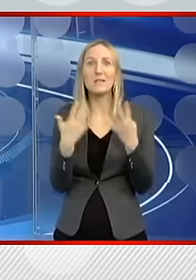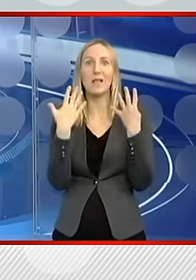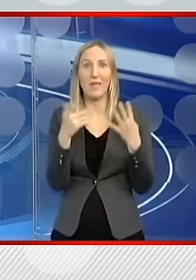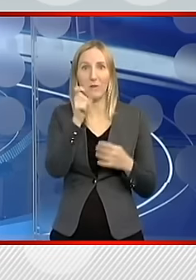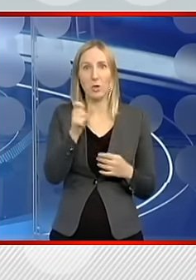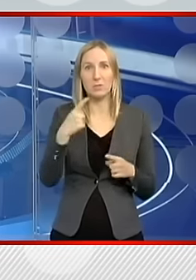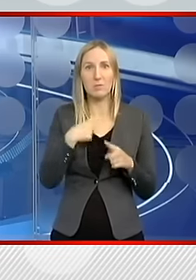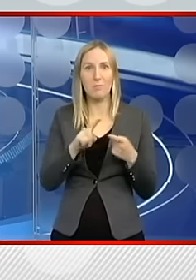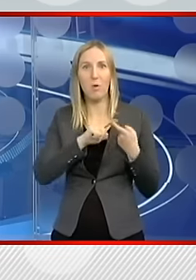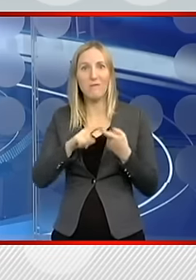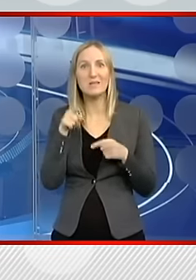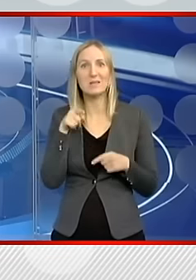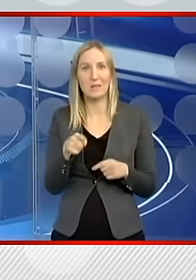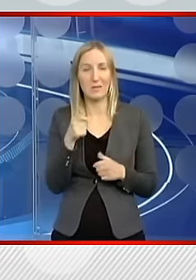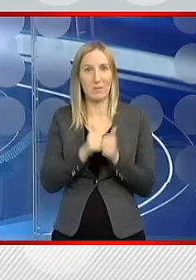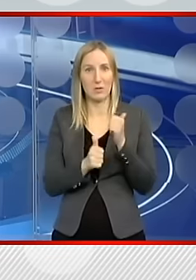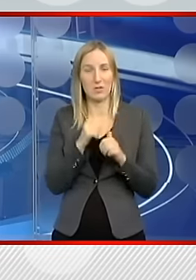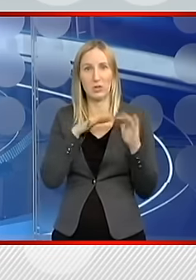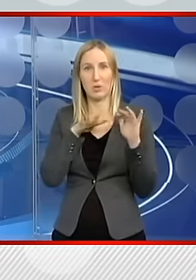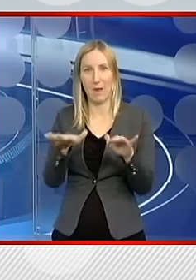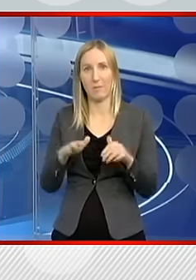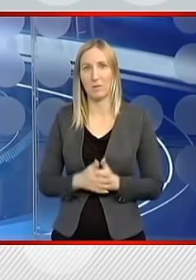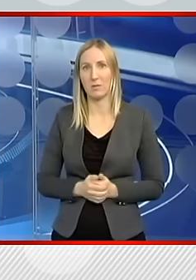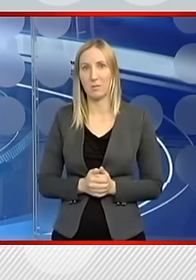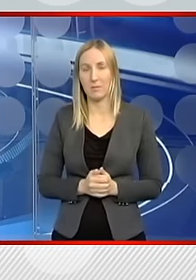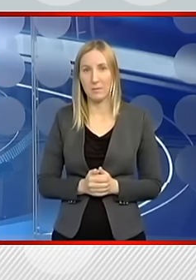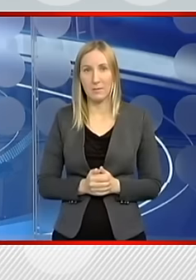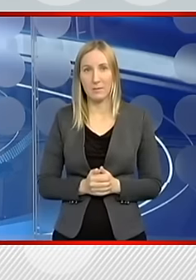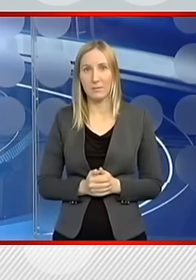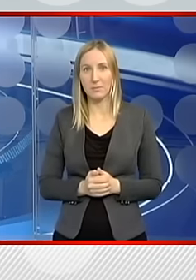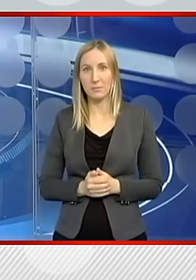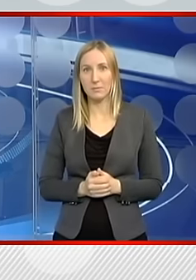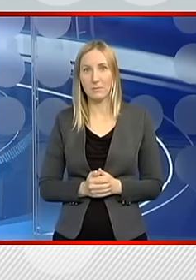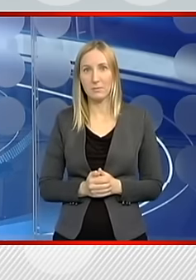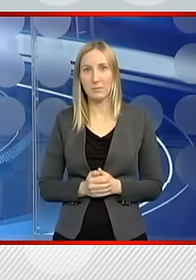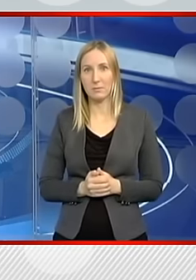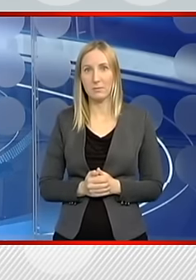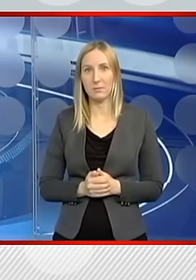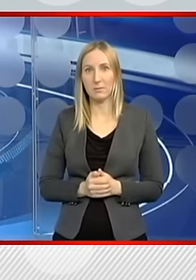9 osoba zbog veza s tim terorističkim napadom.